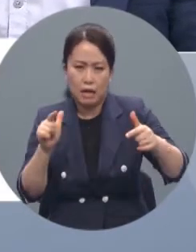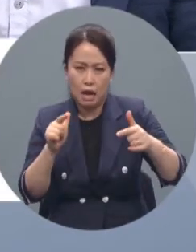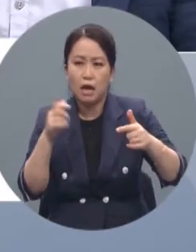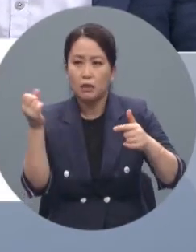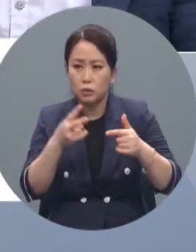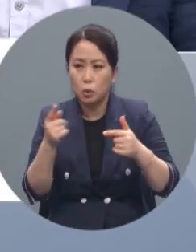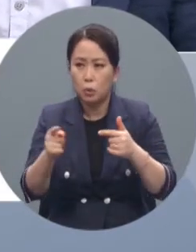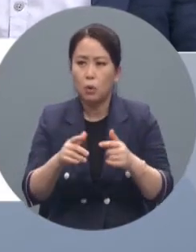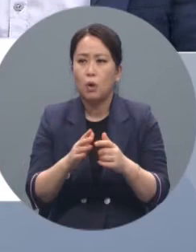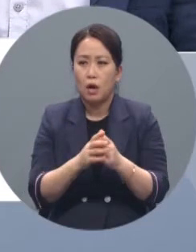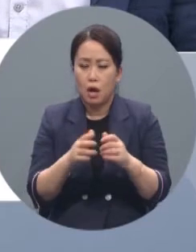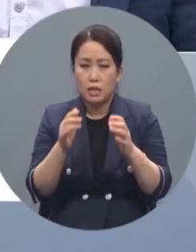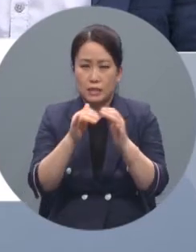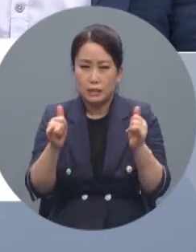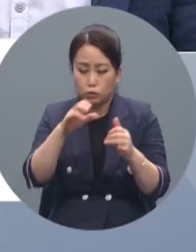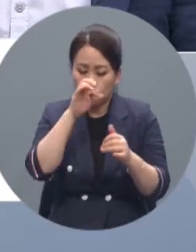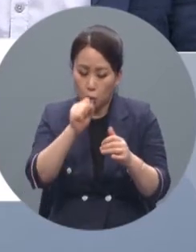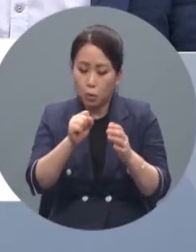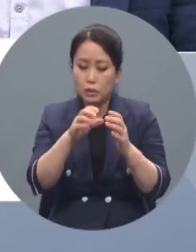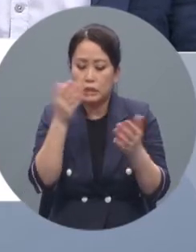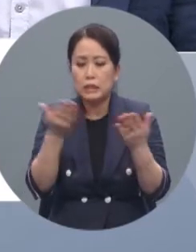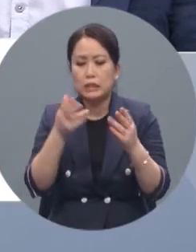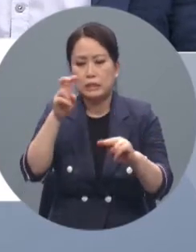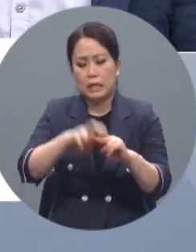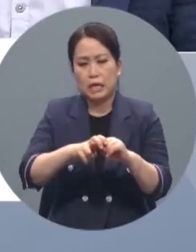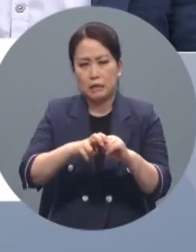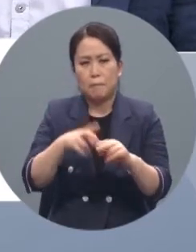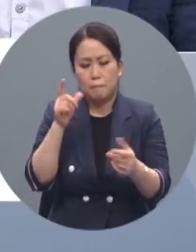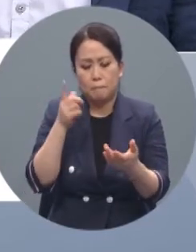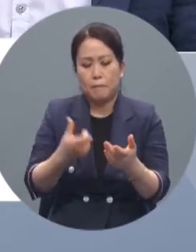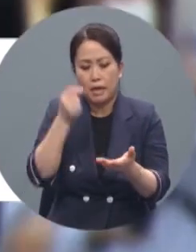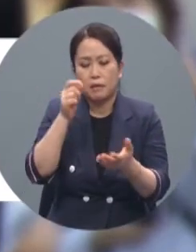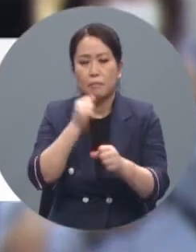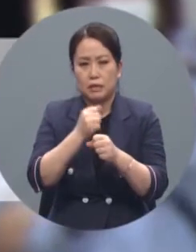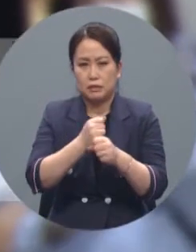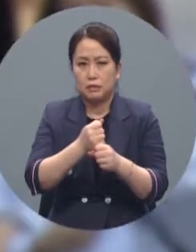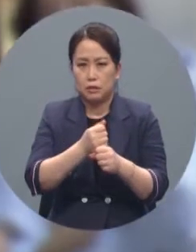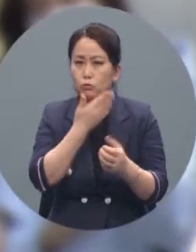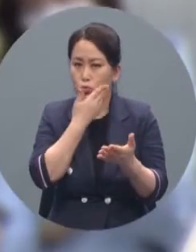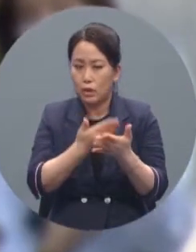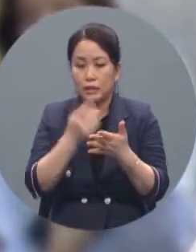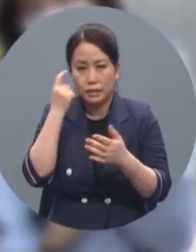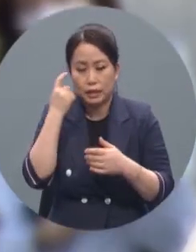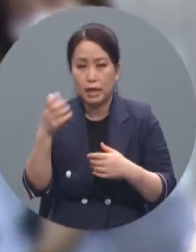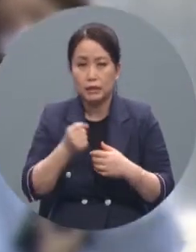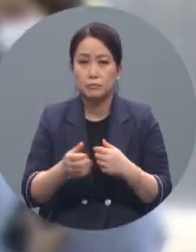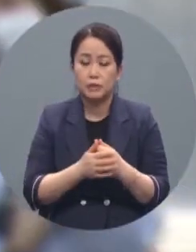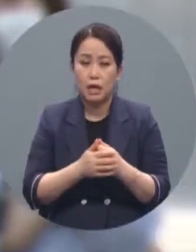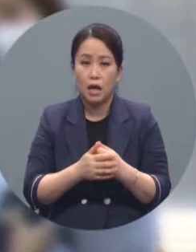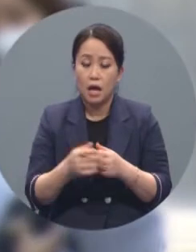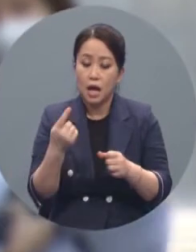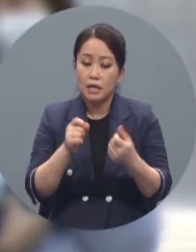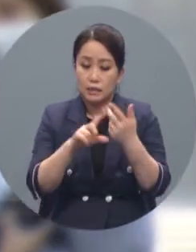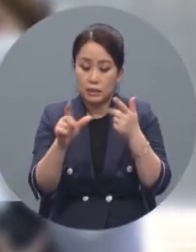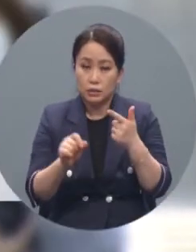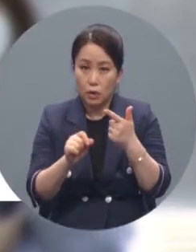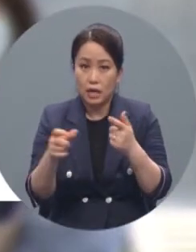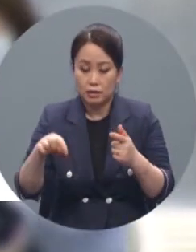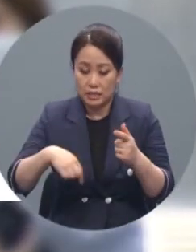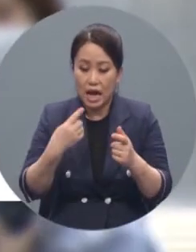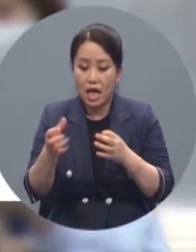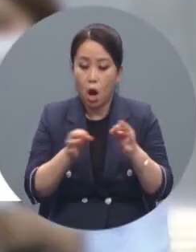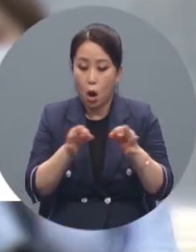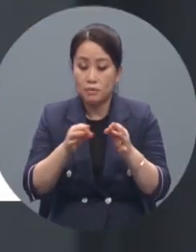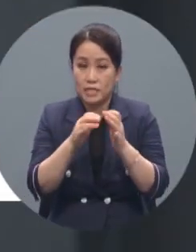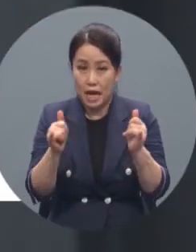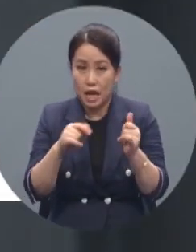정규 여건 향상과 양질의 일자리 창출을 위한 지원이 필요할 것으로 판단됩니다. 지난달 부산의 자영업자도 37만